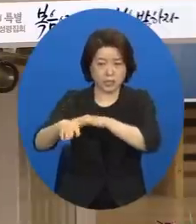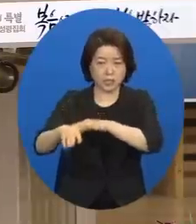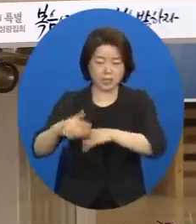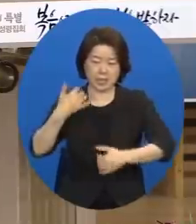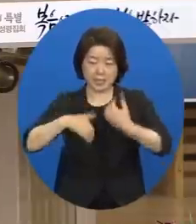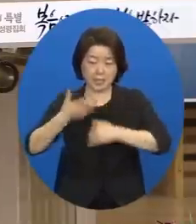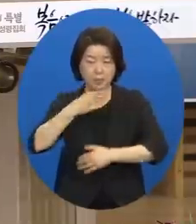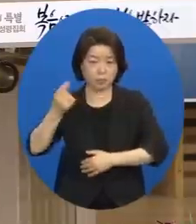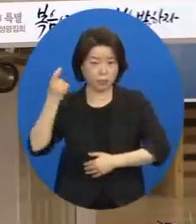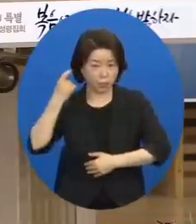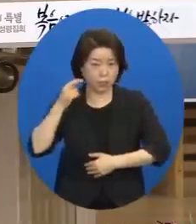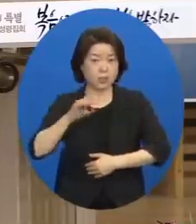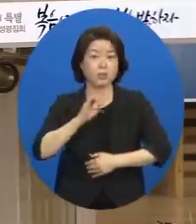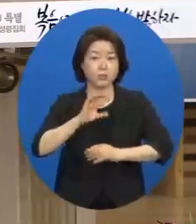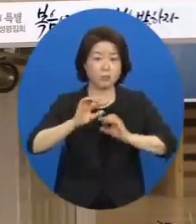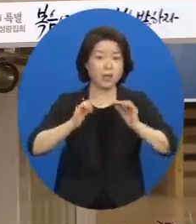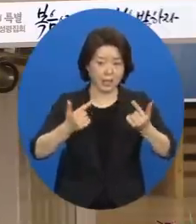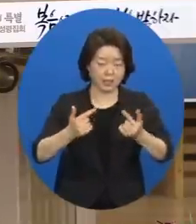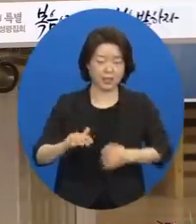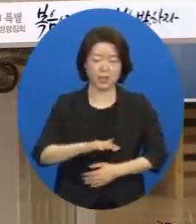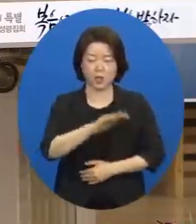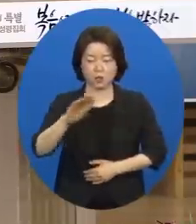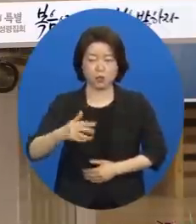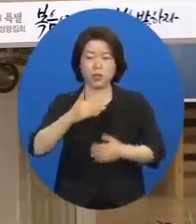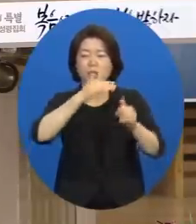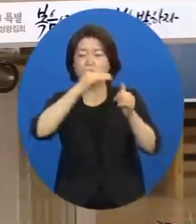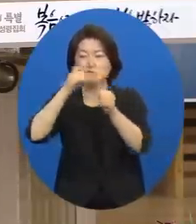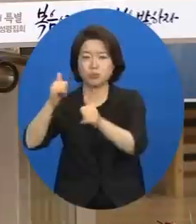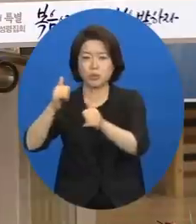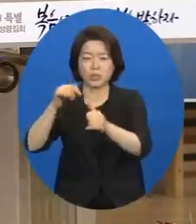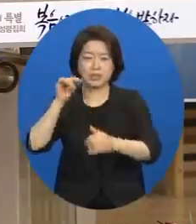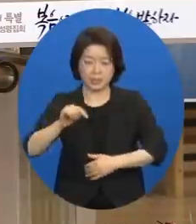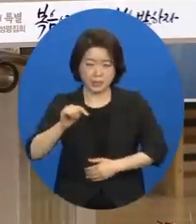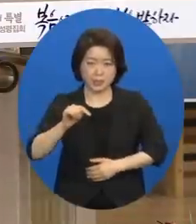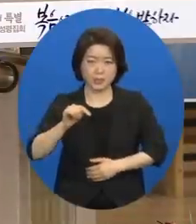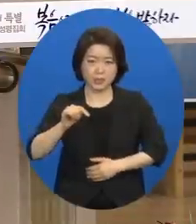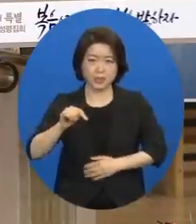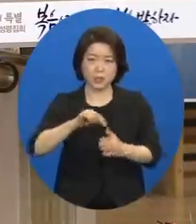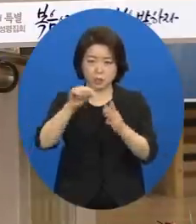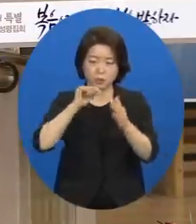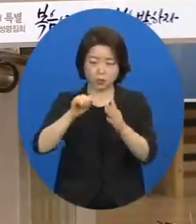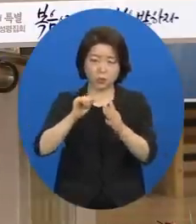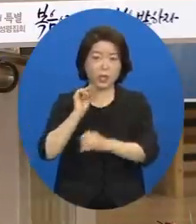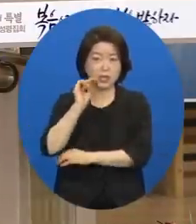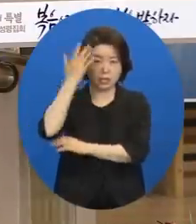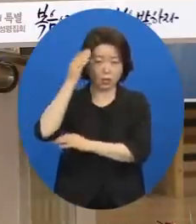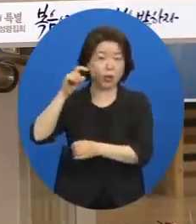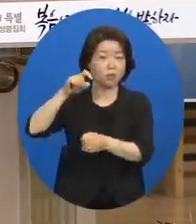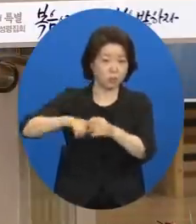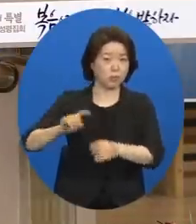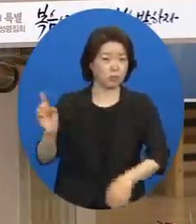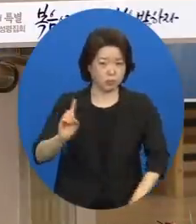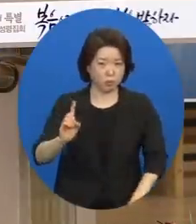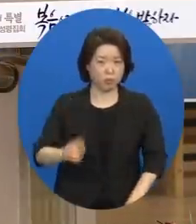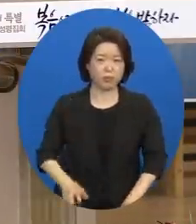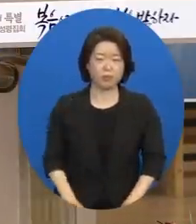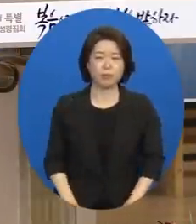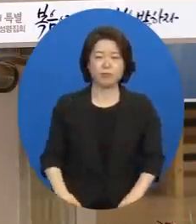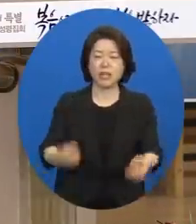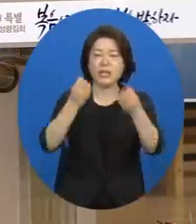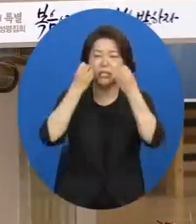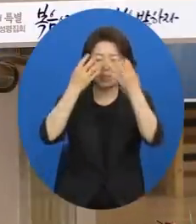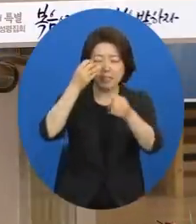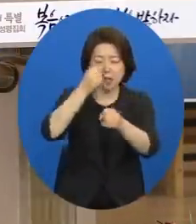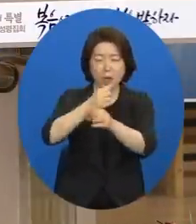복음을 가지고 온 게 아니고요. 주님이 우리를 부르신 그 부르심의 그 영광이 어떤 거냐? 여기 새로운